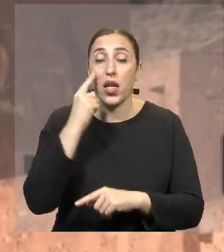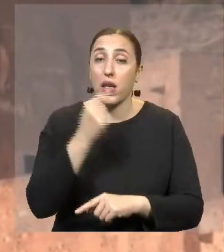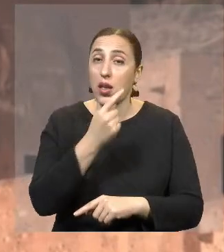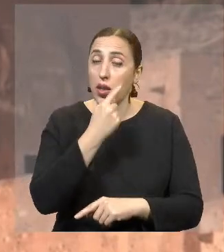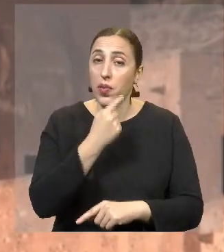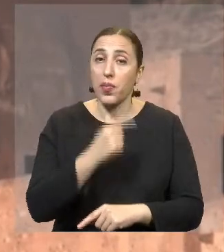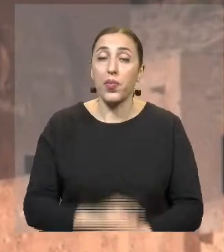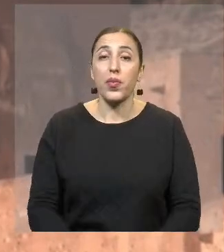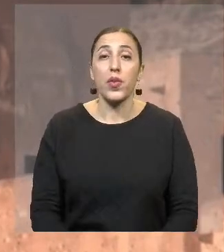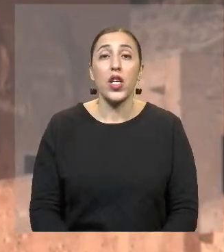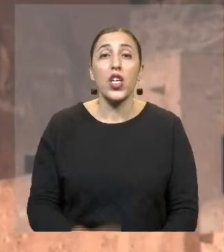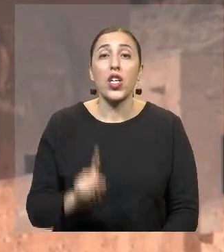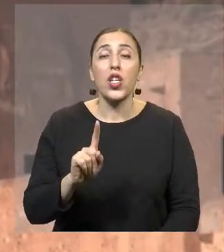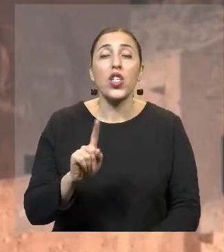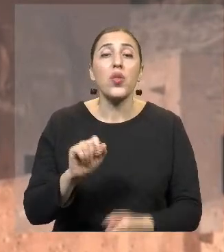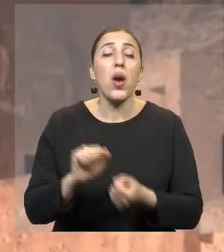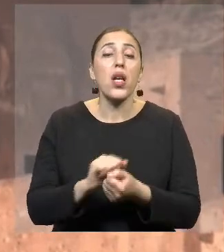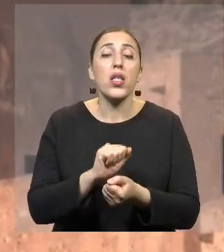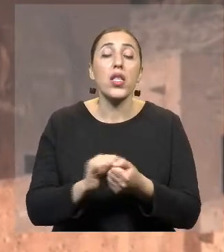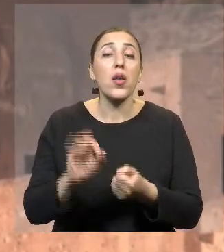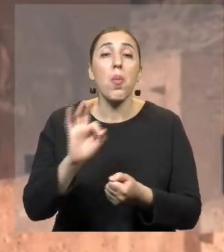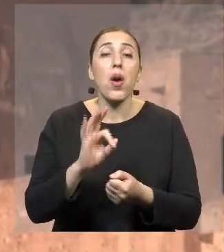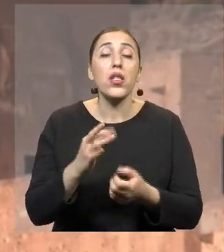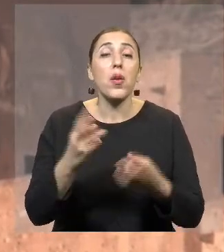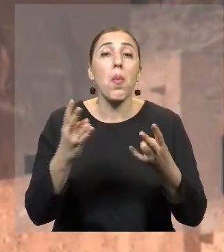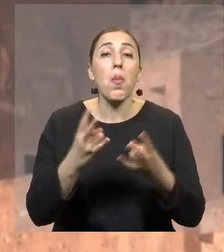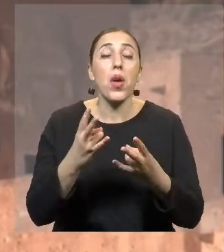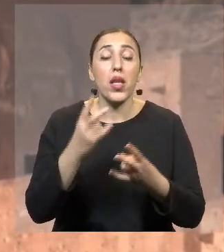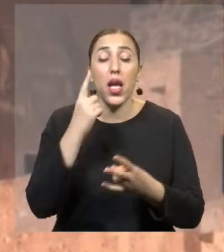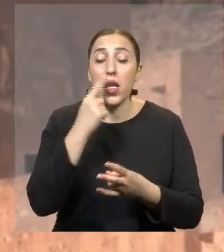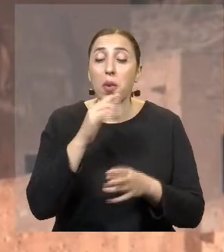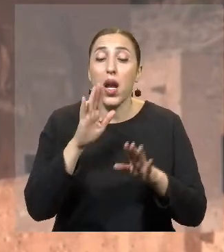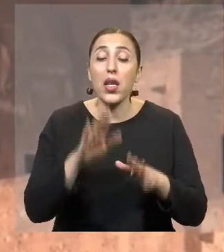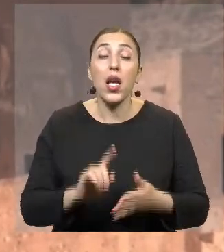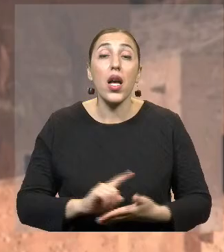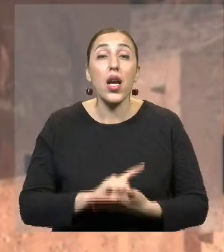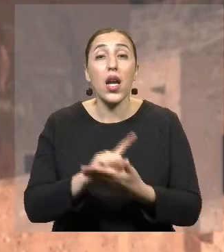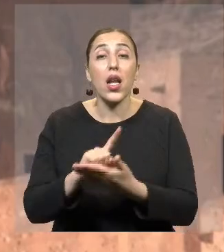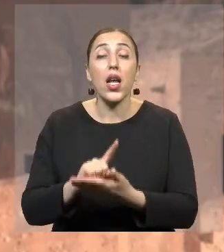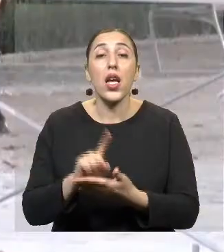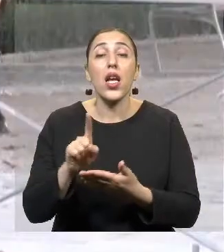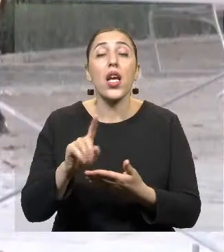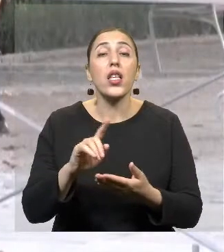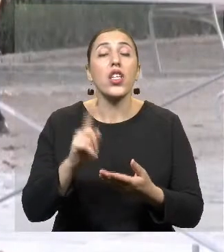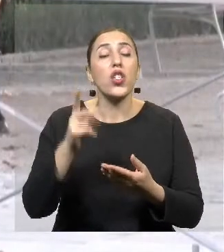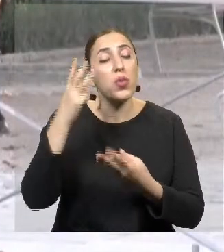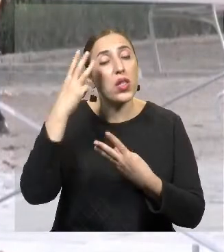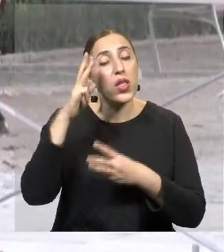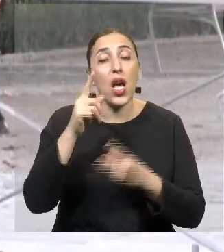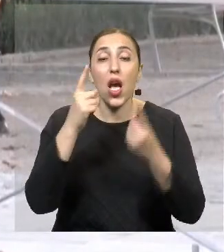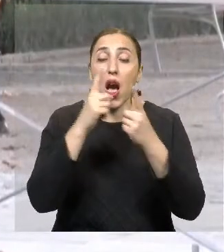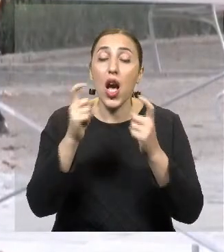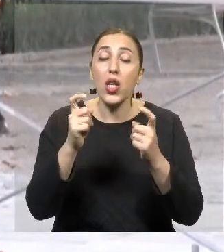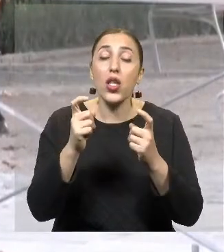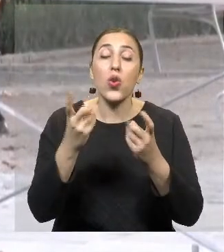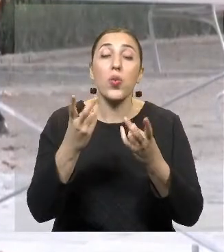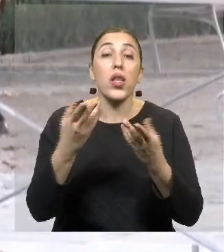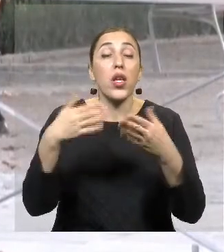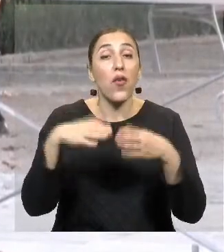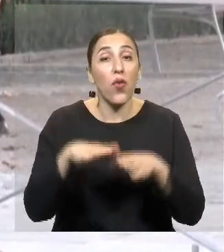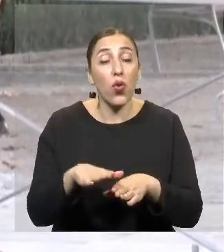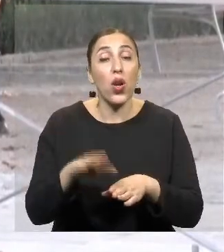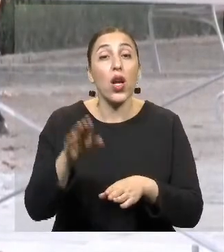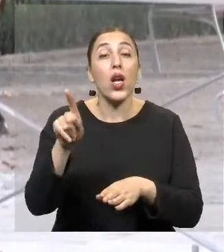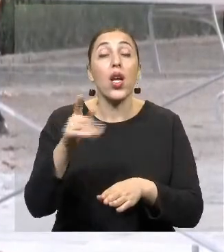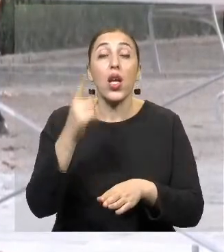Ինչ պաստատղթի շուրջ էին ընթանալու գրանադայի բանակծություններն ու ինչ բովանդակությամբ հայտարություն կարող էր ընդումվել, նաև